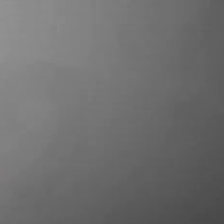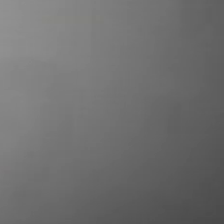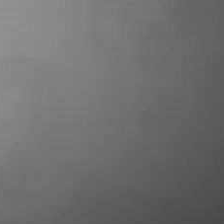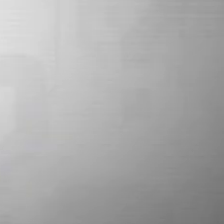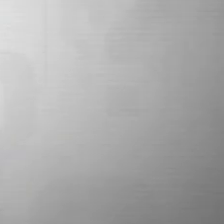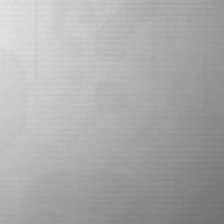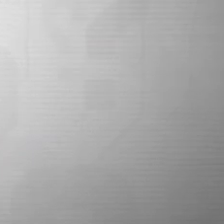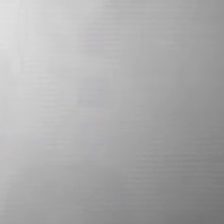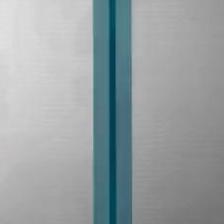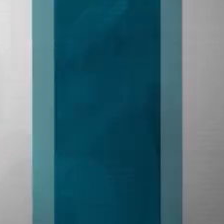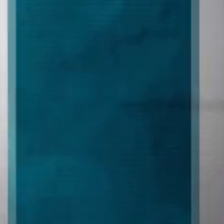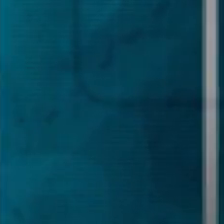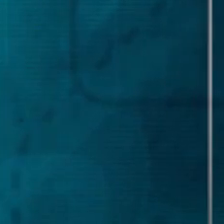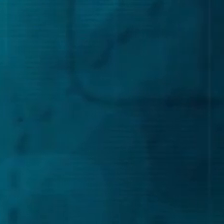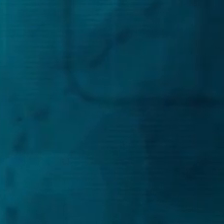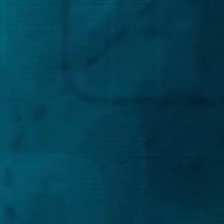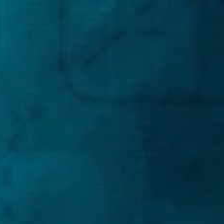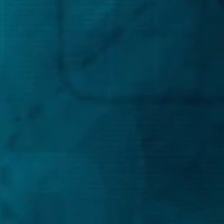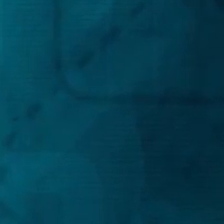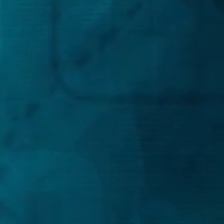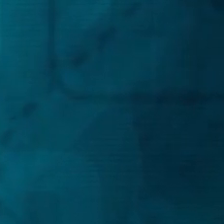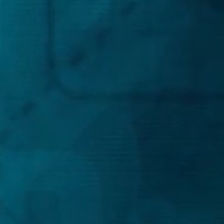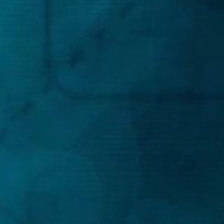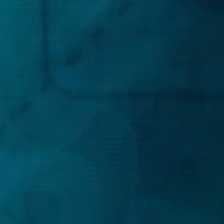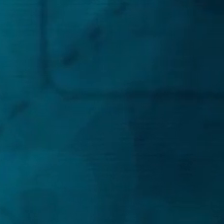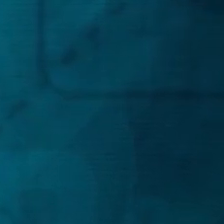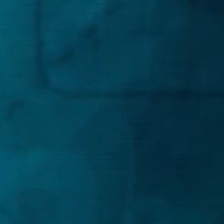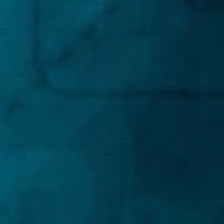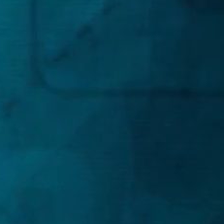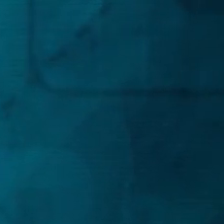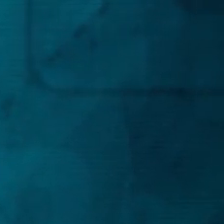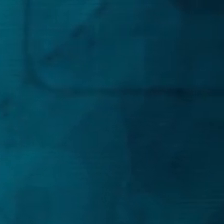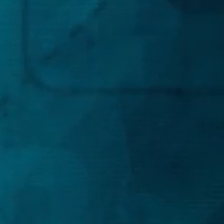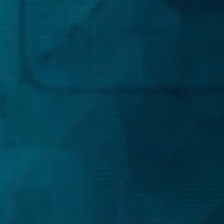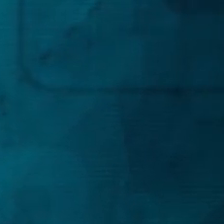muyum? Kadın değil, nedir? Öğrenmek herkese farzdır.